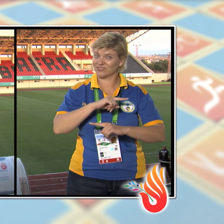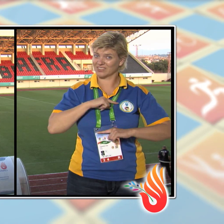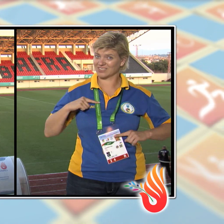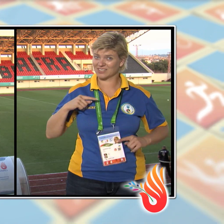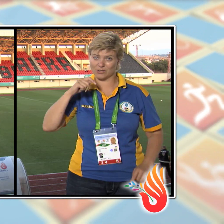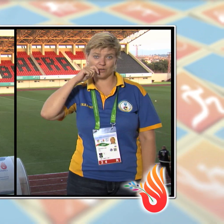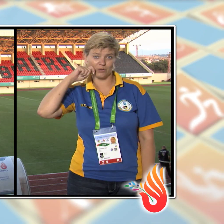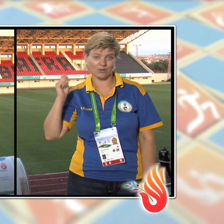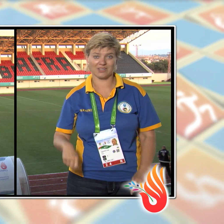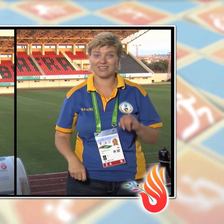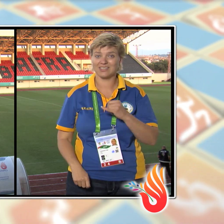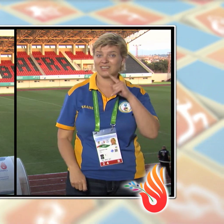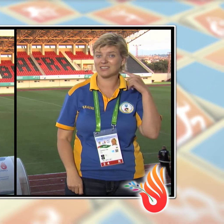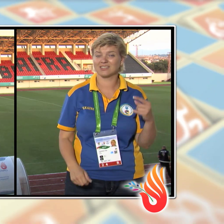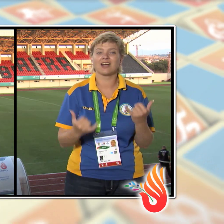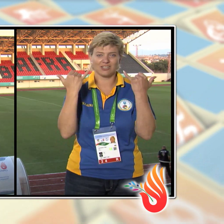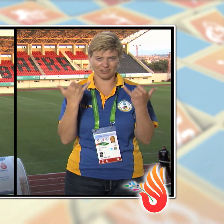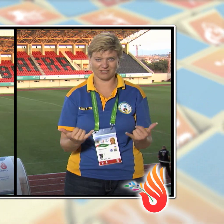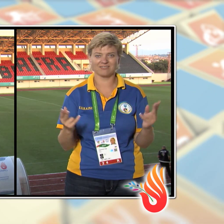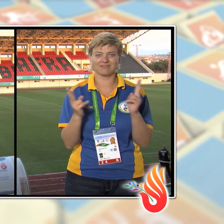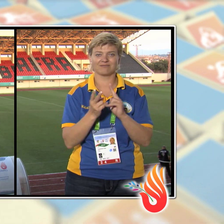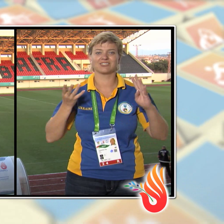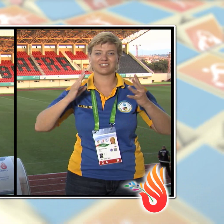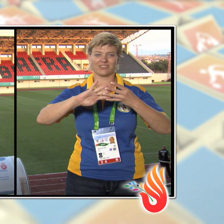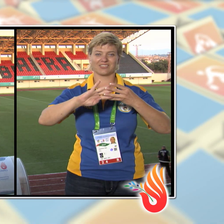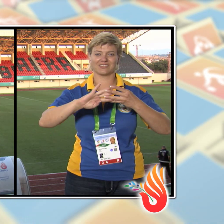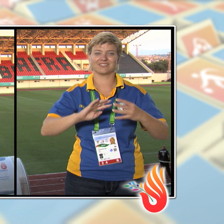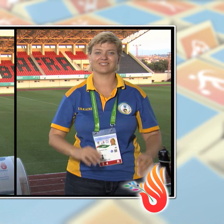та Росія зійшлися на стадії 1/4.